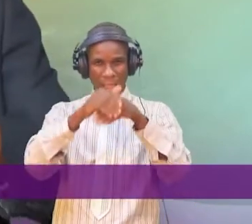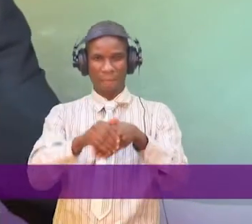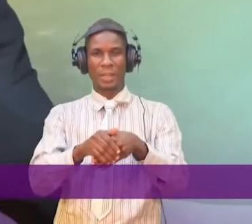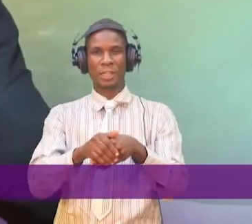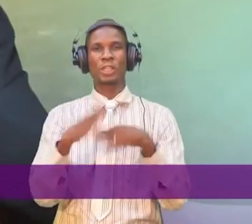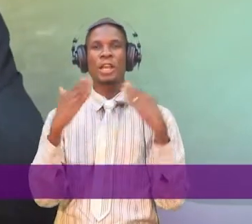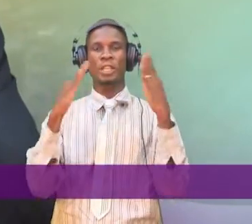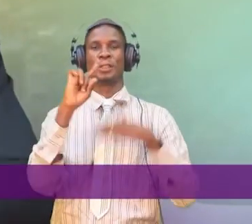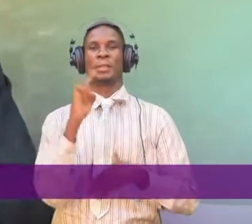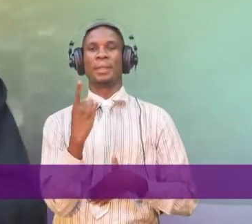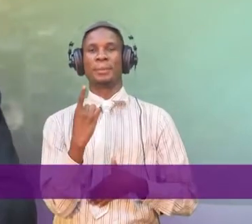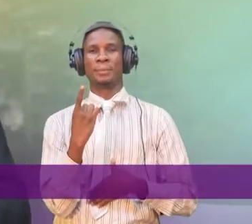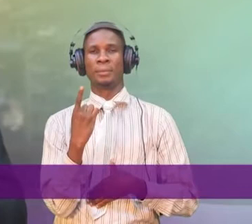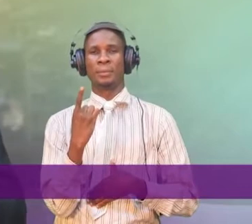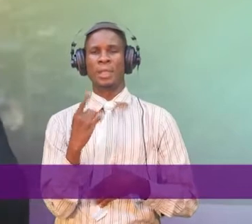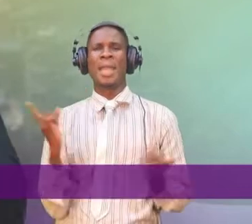lobiko ezali ya nzambe.